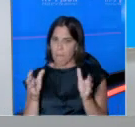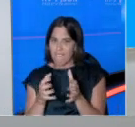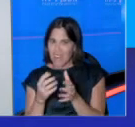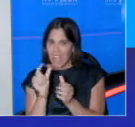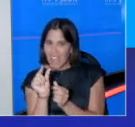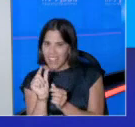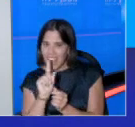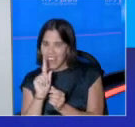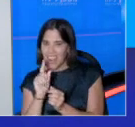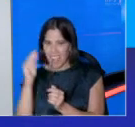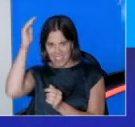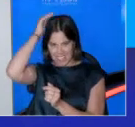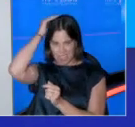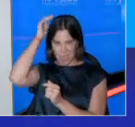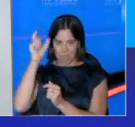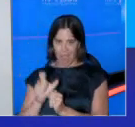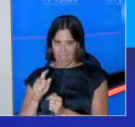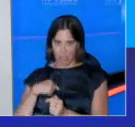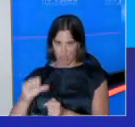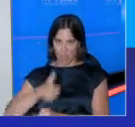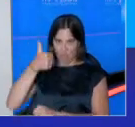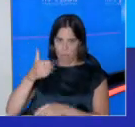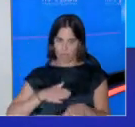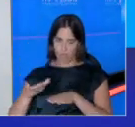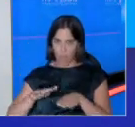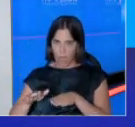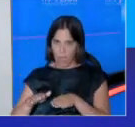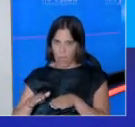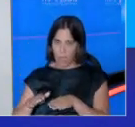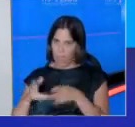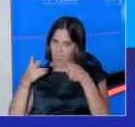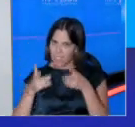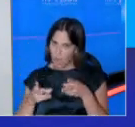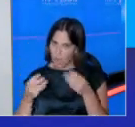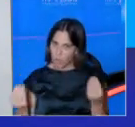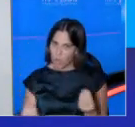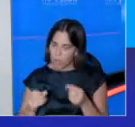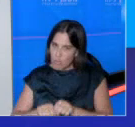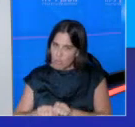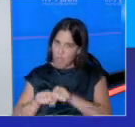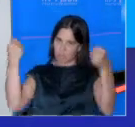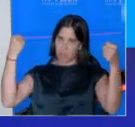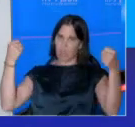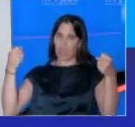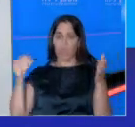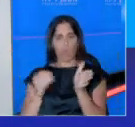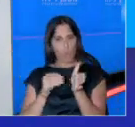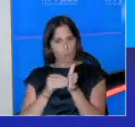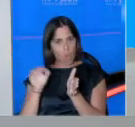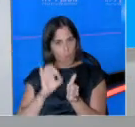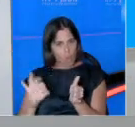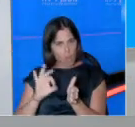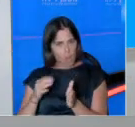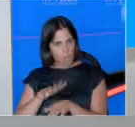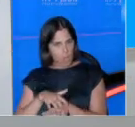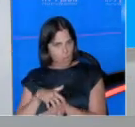שתיים הגדולות, איש עם כיפה על הראש, עומד בראשות ממשלת ישראל, יכול להיות שיש פה מפץ שאנחנו עדיין לא מרגישים אותו?